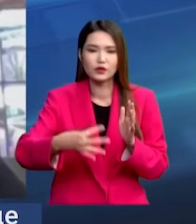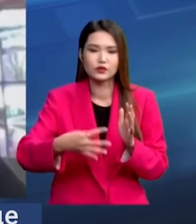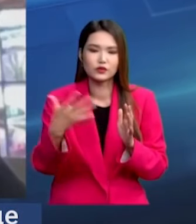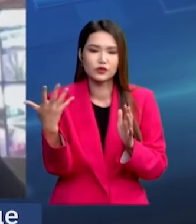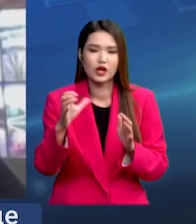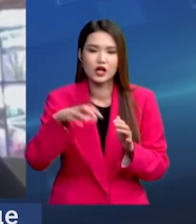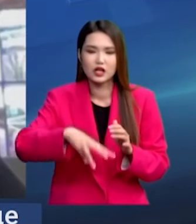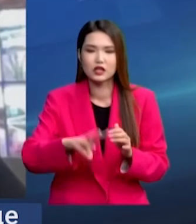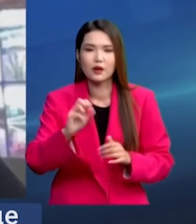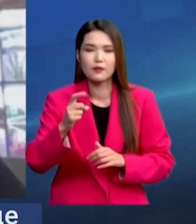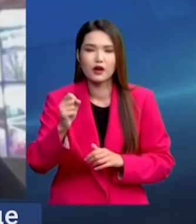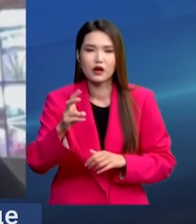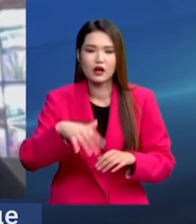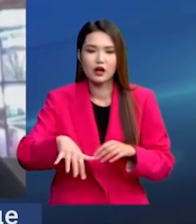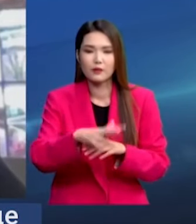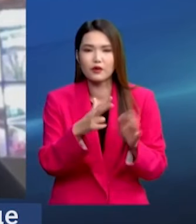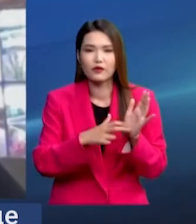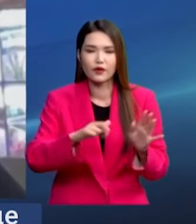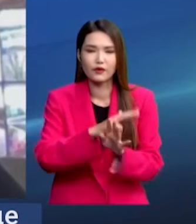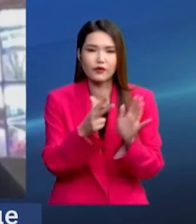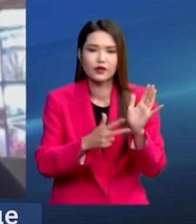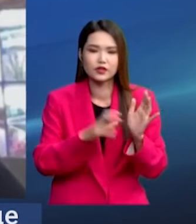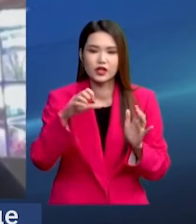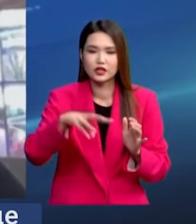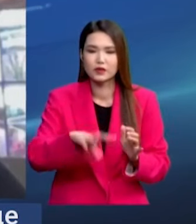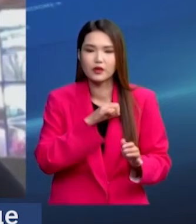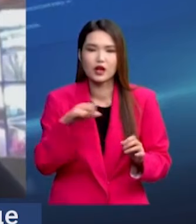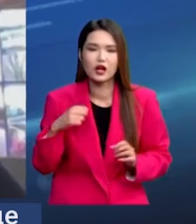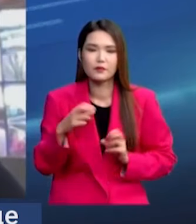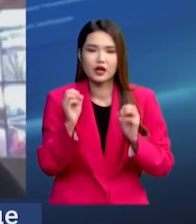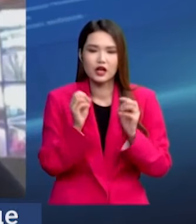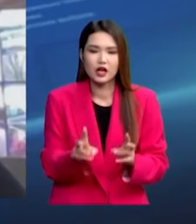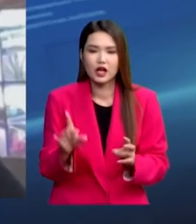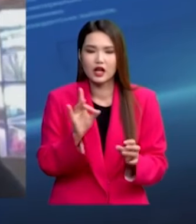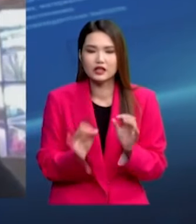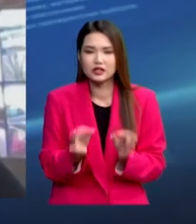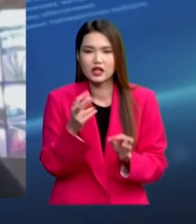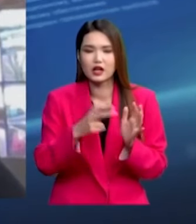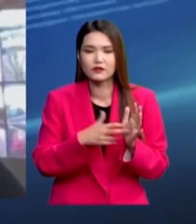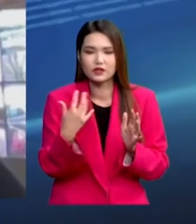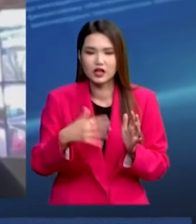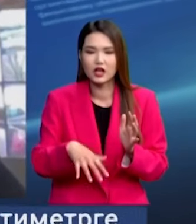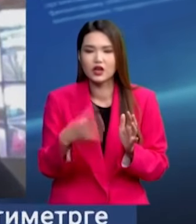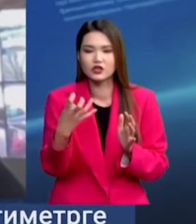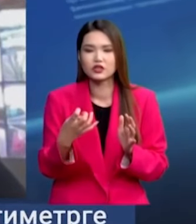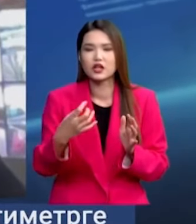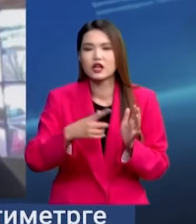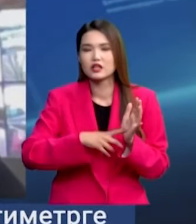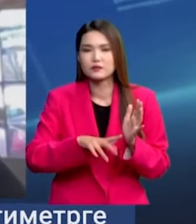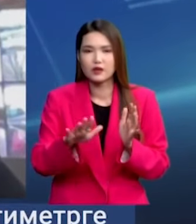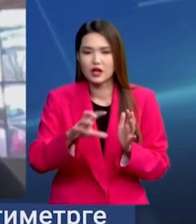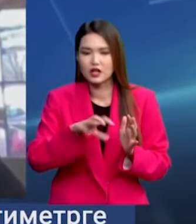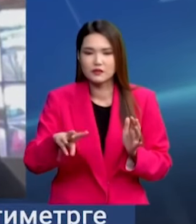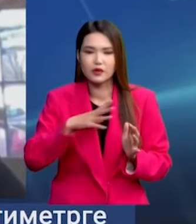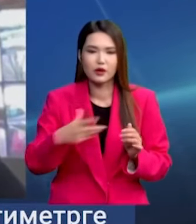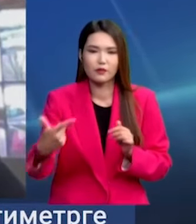845, в поселке Махамбет 818 сантиметров, при опасном 850 и 475 сантиметров, в